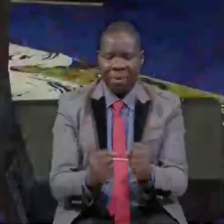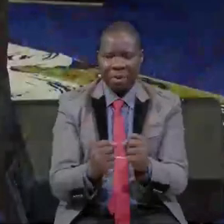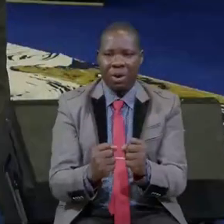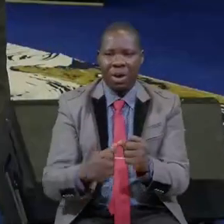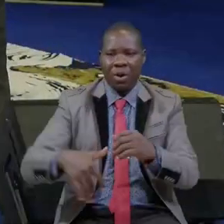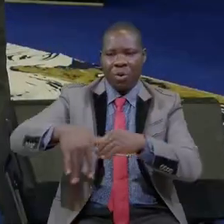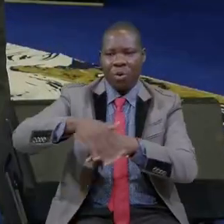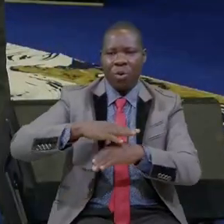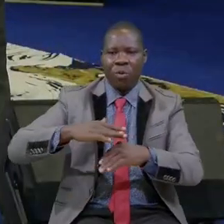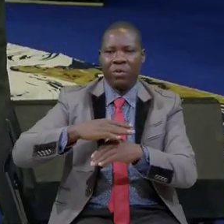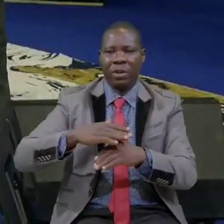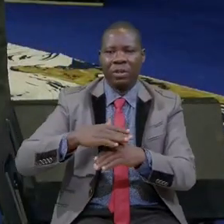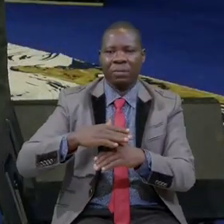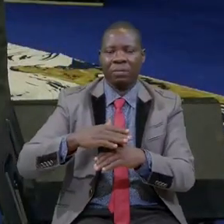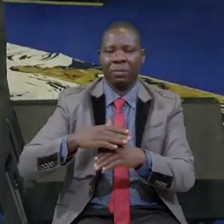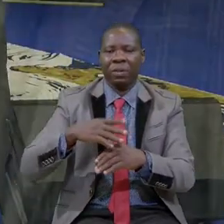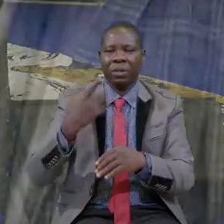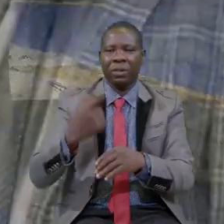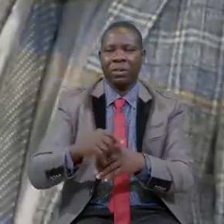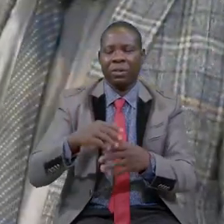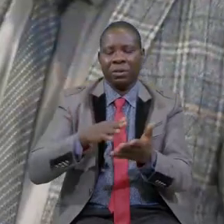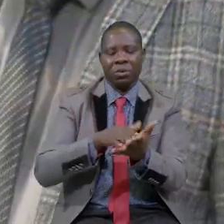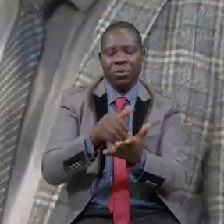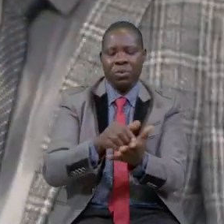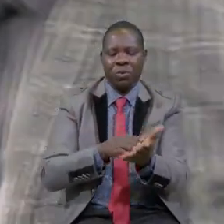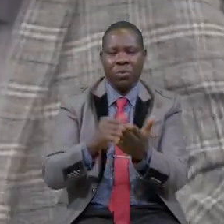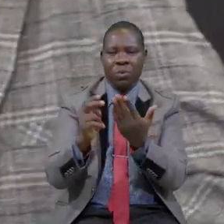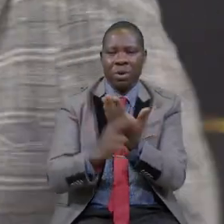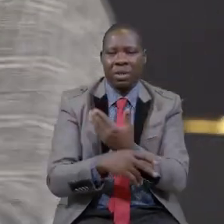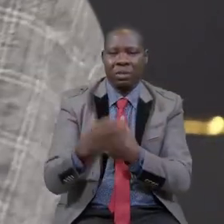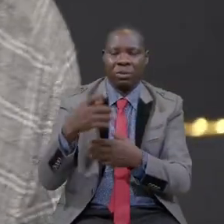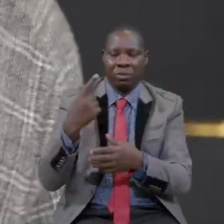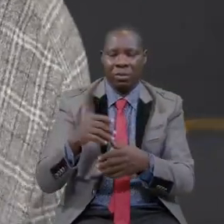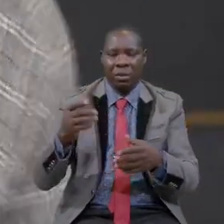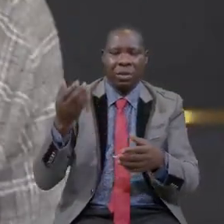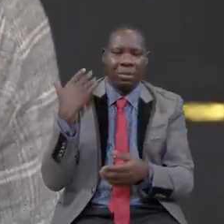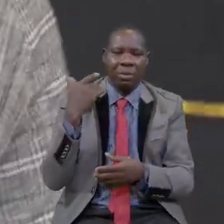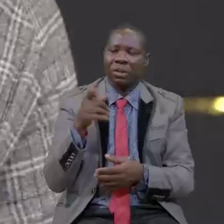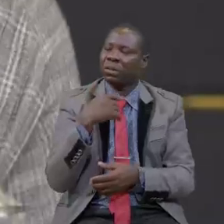Le pouvoir sur les faiblesses du passé.